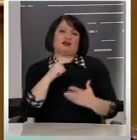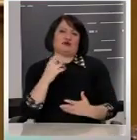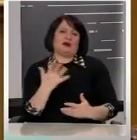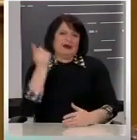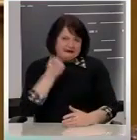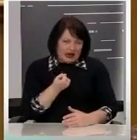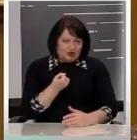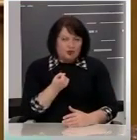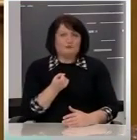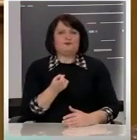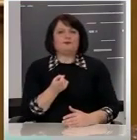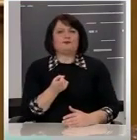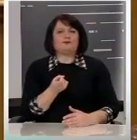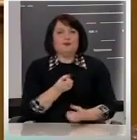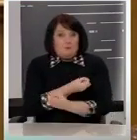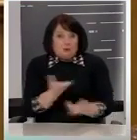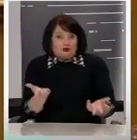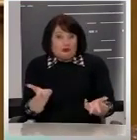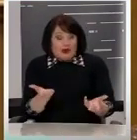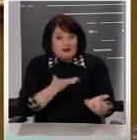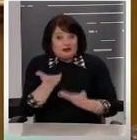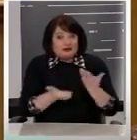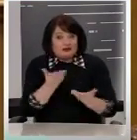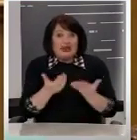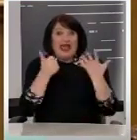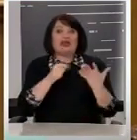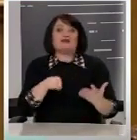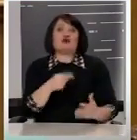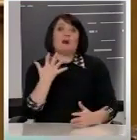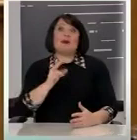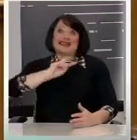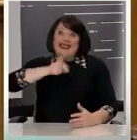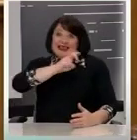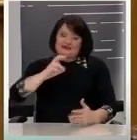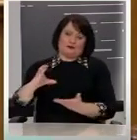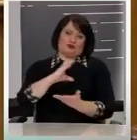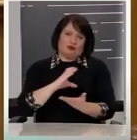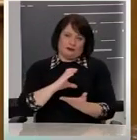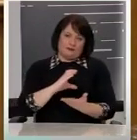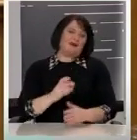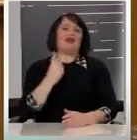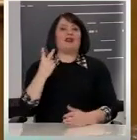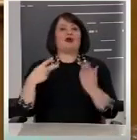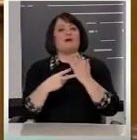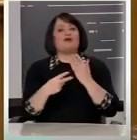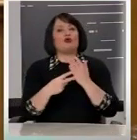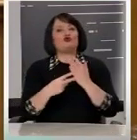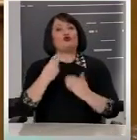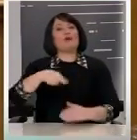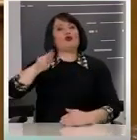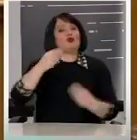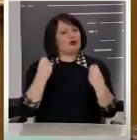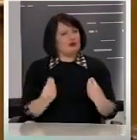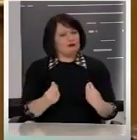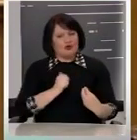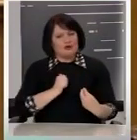4,625 και οι προσφορές ξεπέρασαν τα 6,5 δις. 2 Αυγούστου βγήκαμε με πολύ καλό επιτόκιο